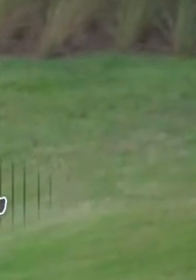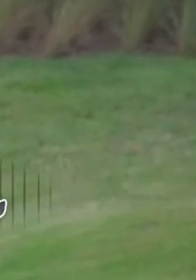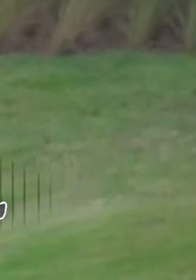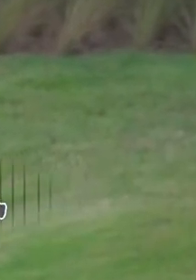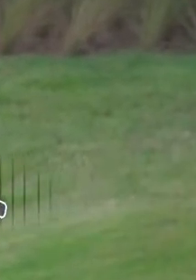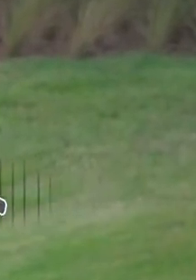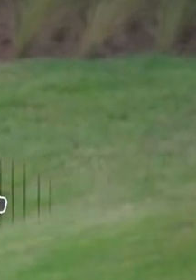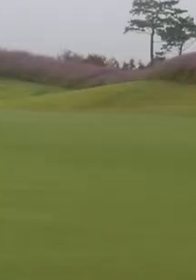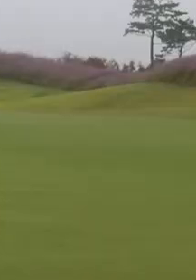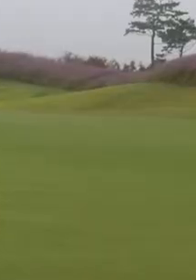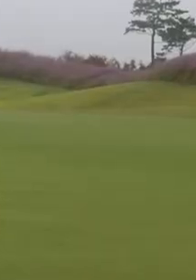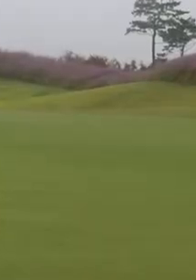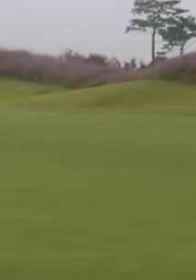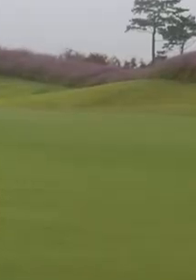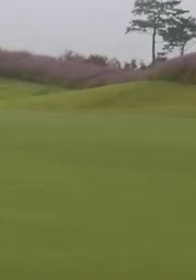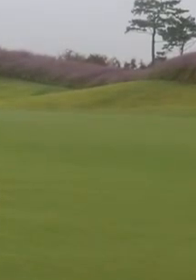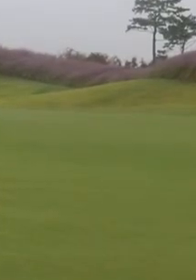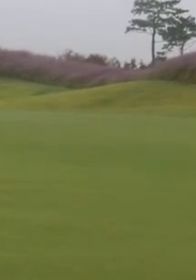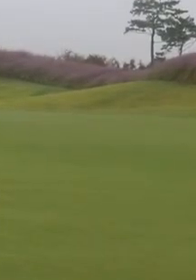나한테 될 것 같은데?